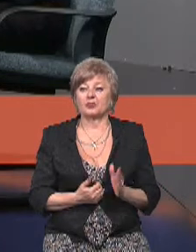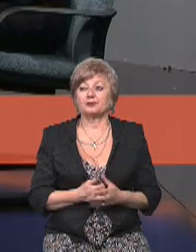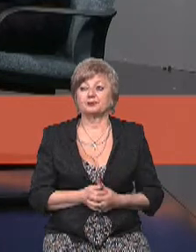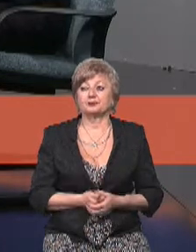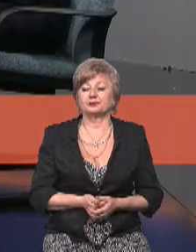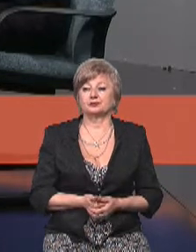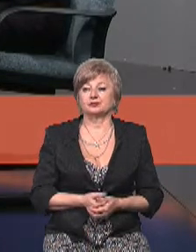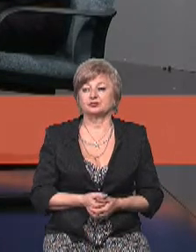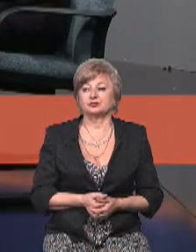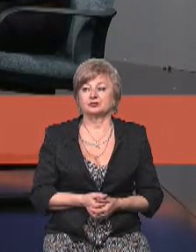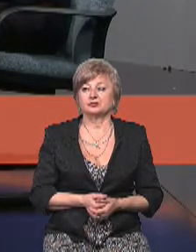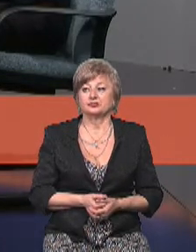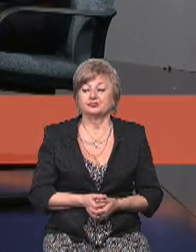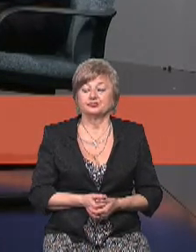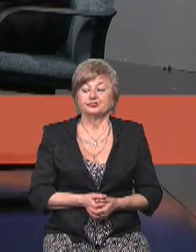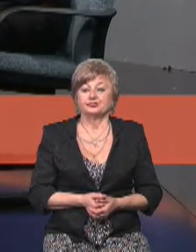Зарубін.